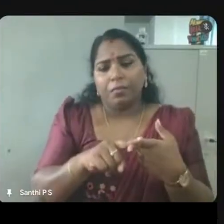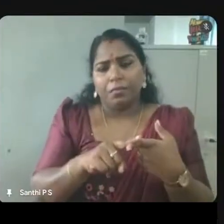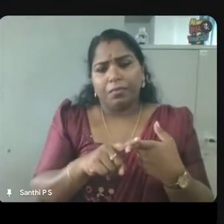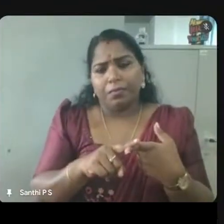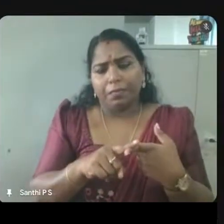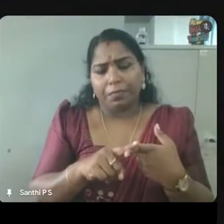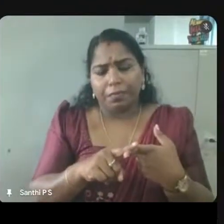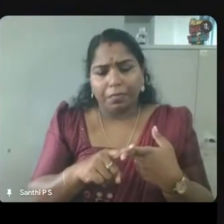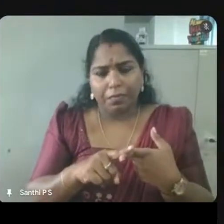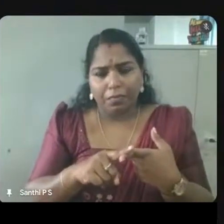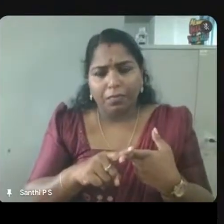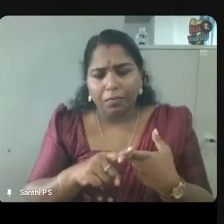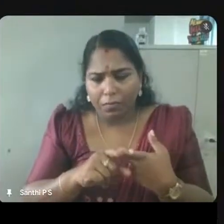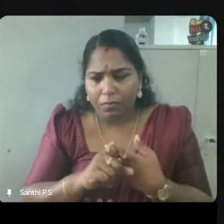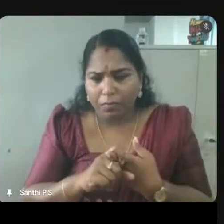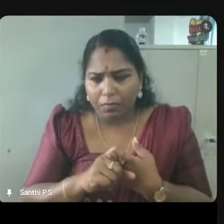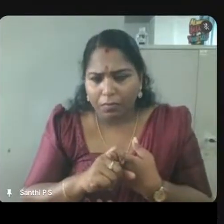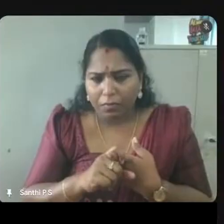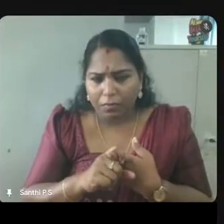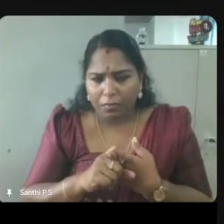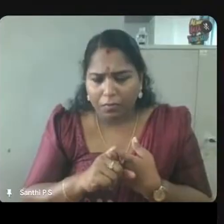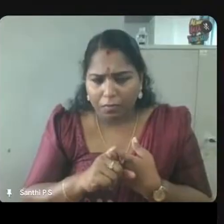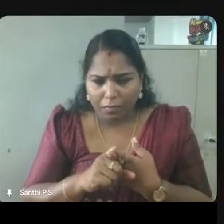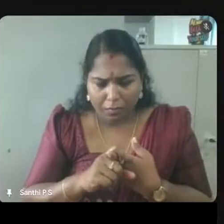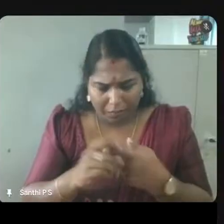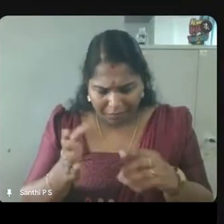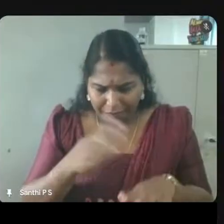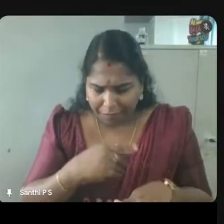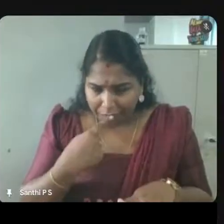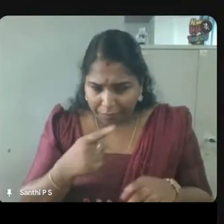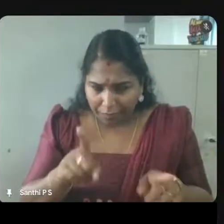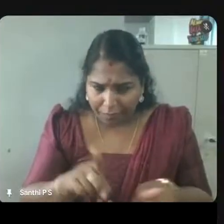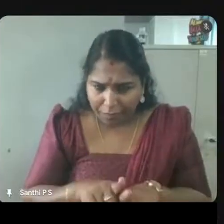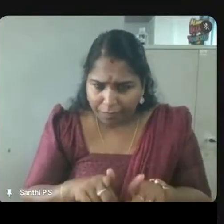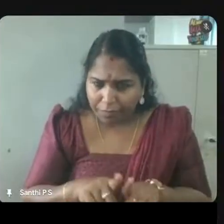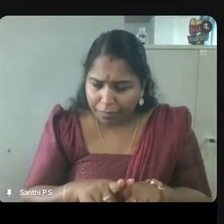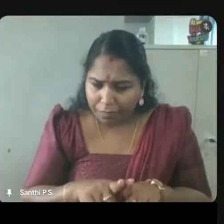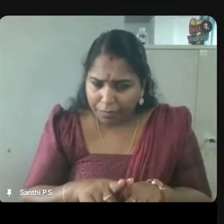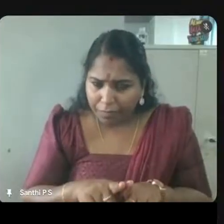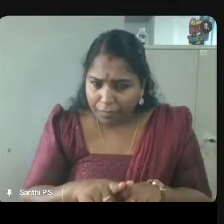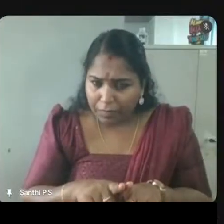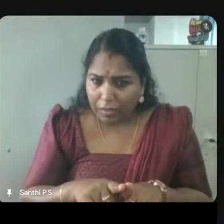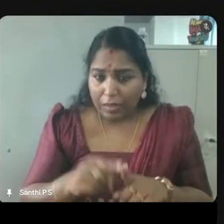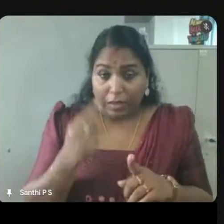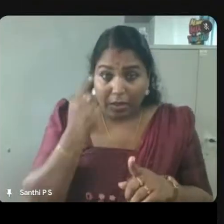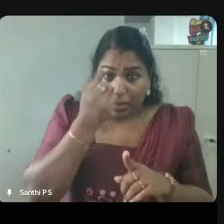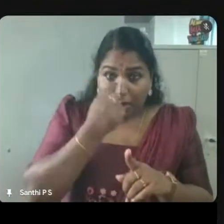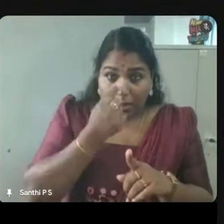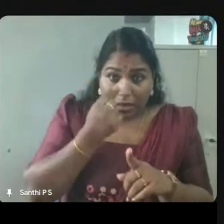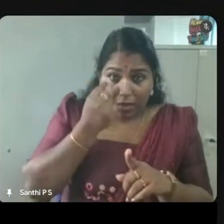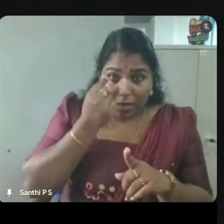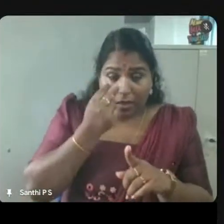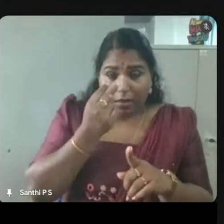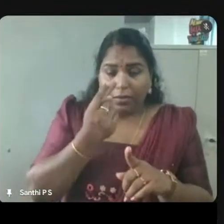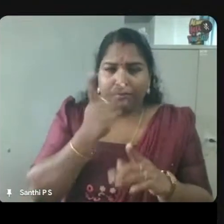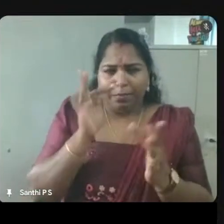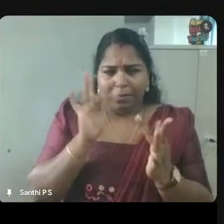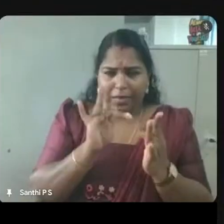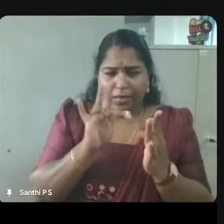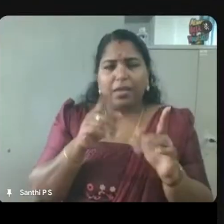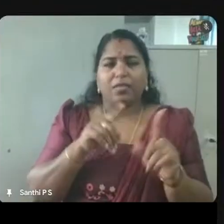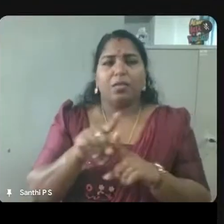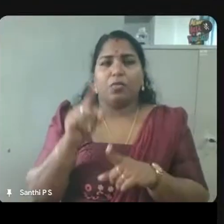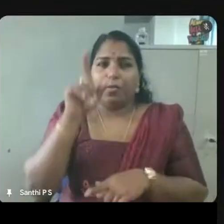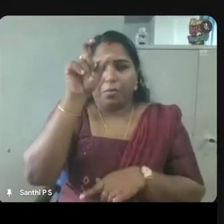നേരത്തെ എല്ലാം പറഞ്ഞതുപോലെ ഇങ്ങനെ ഒരു ഒത്ത നടുക്കാണ്. ഇപ്പൊ ഒരാളെ നമ്മൾ നോക്കുമ്പോൾ ഒരാളുടെ ഫേസ് നമുക്ക് കാണാൻ